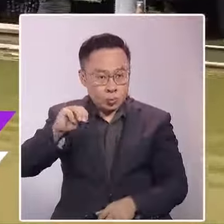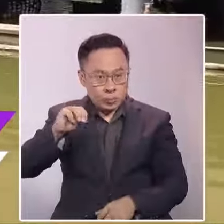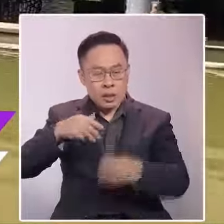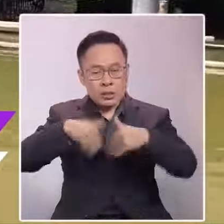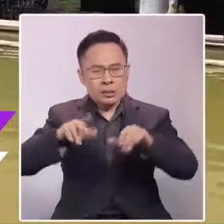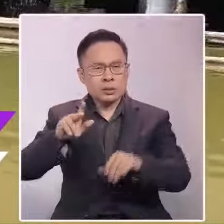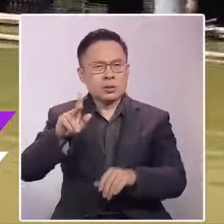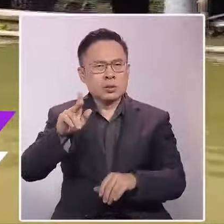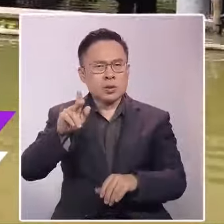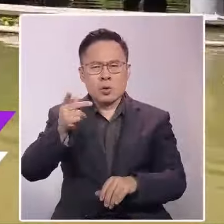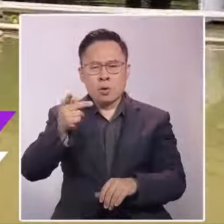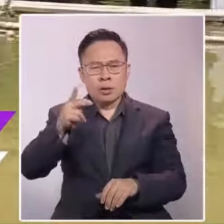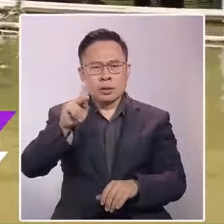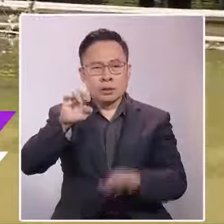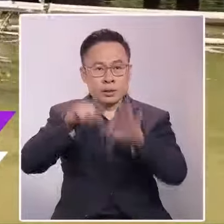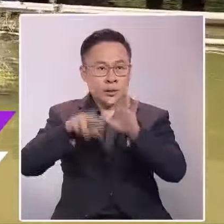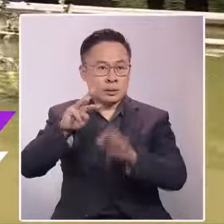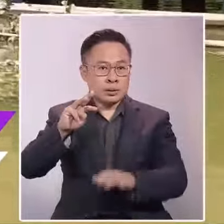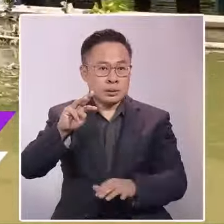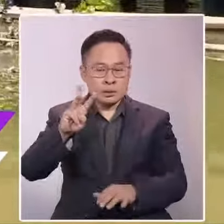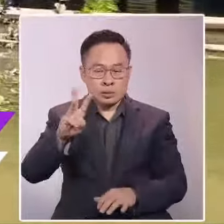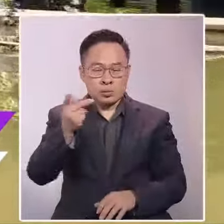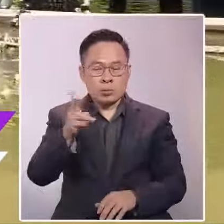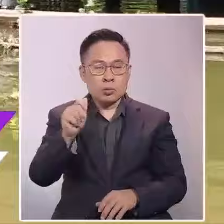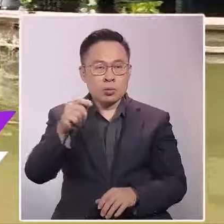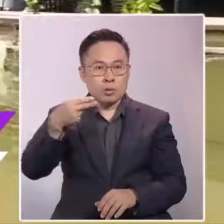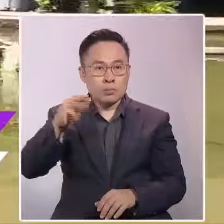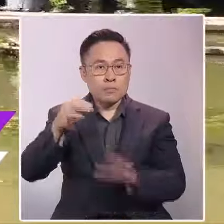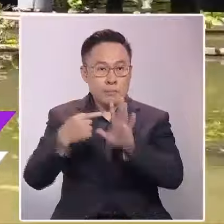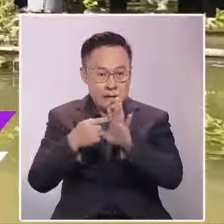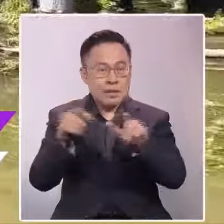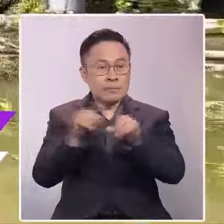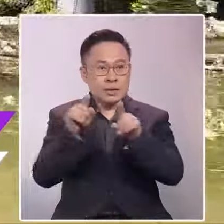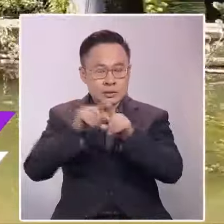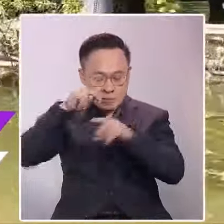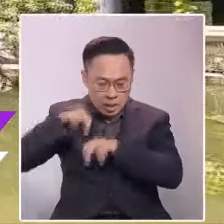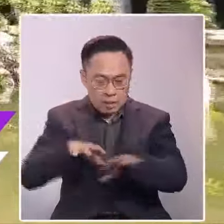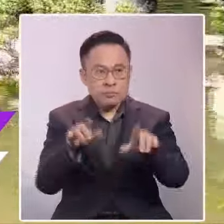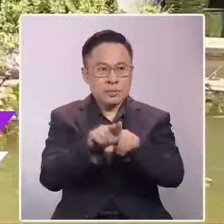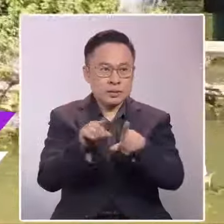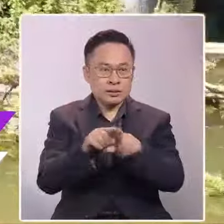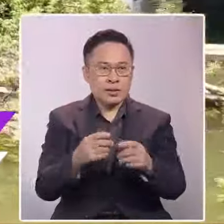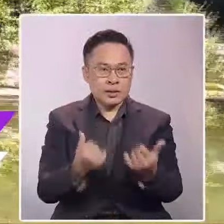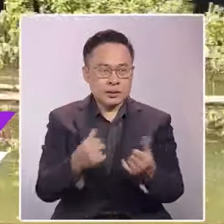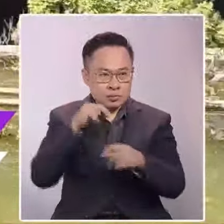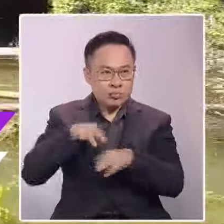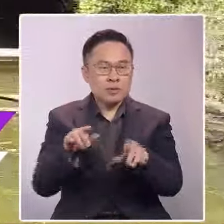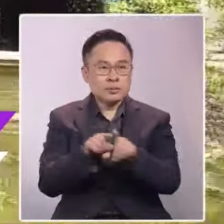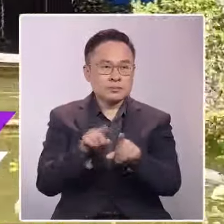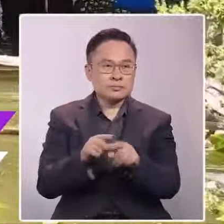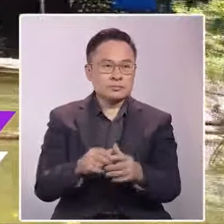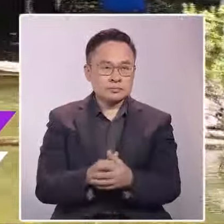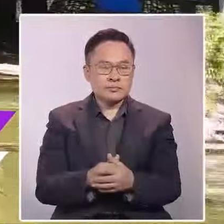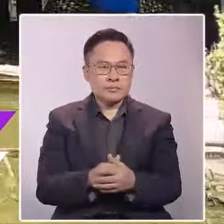สู่แม่น้ำวังนะครับทำให้ระดับน้ำตอนนี้เพิ่มสูงขึ้นจนกัดเซาะแนวคันดินนะครับที่กั้นน้ำวังเนี่ยพังเสีย